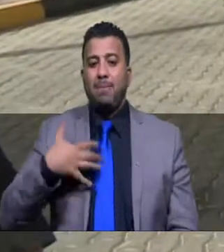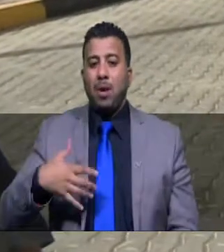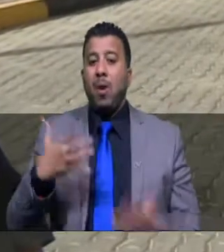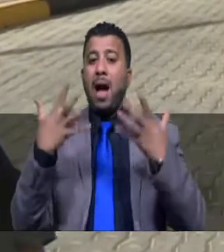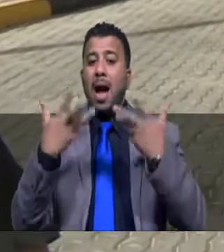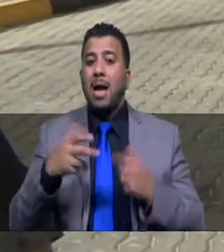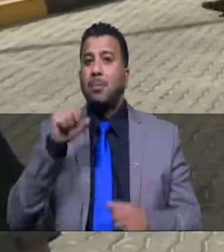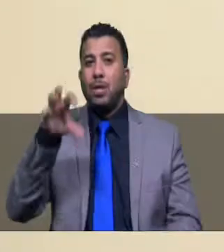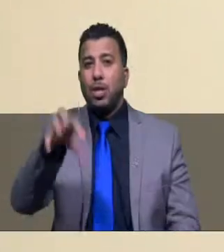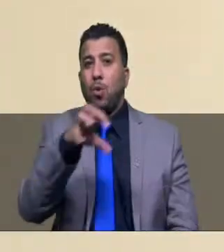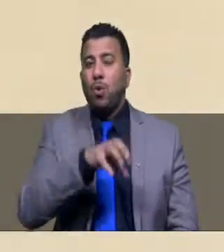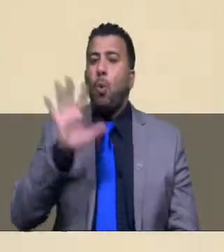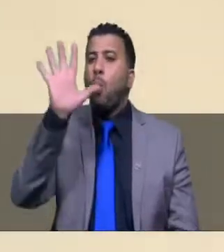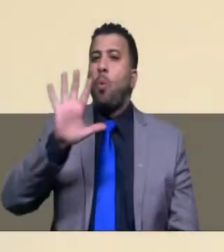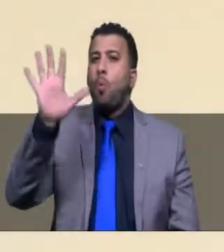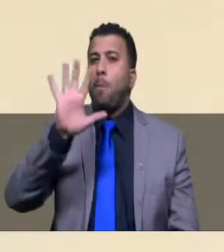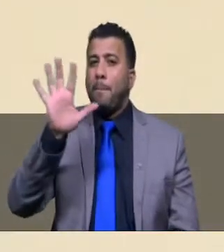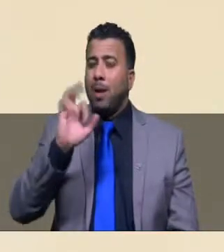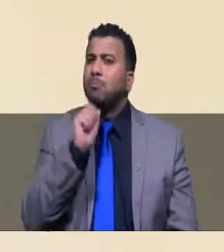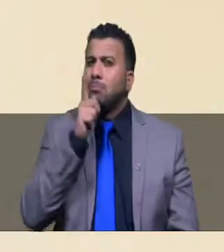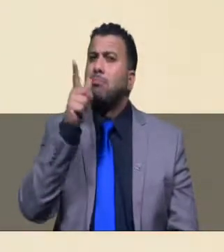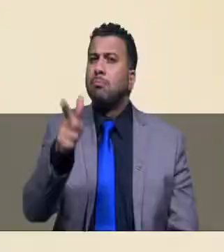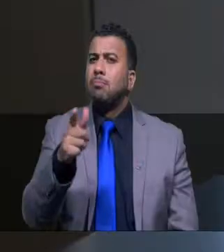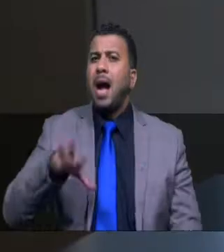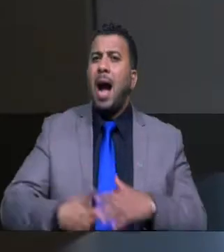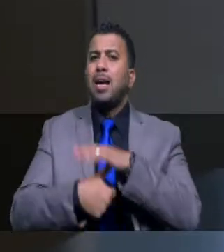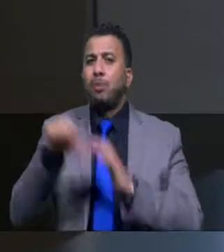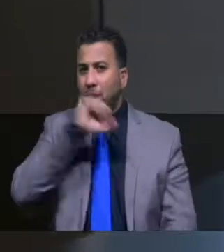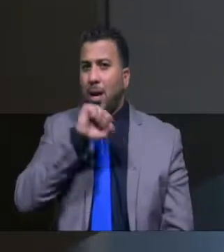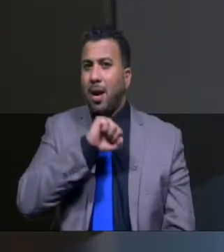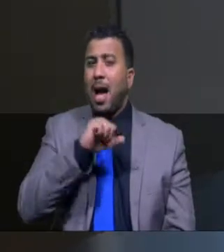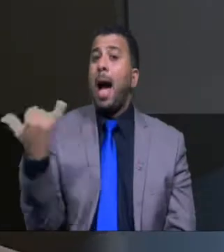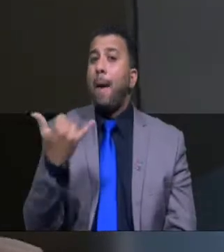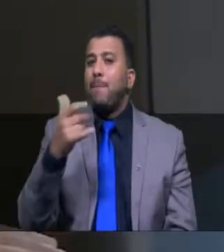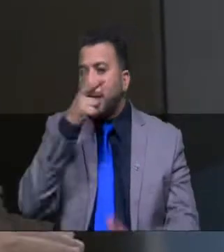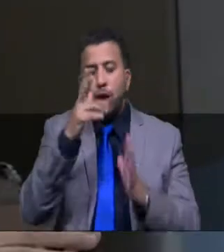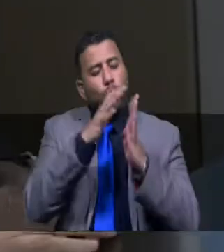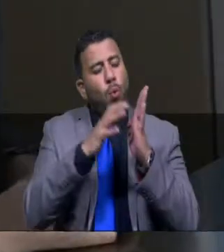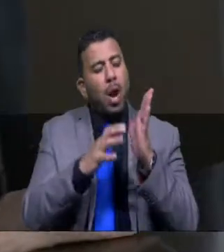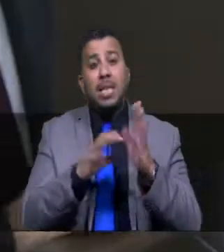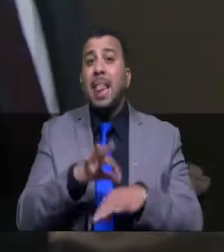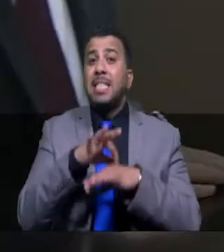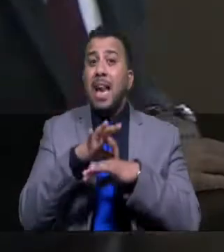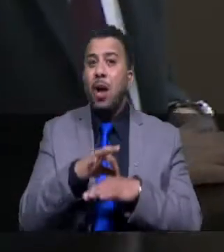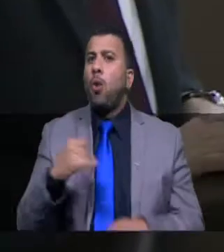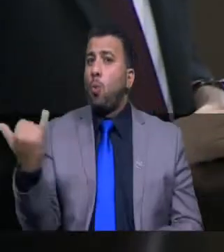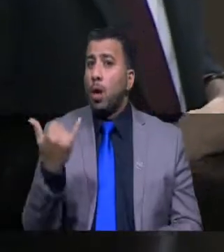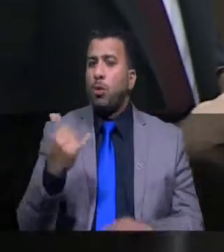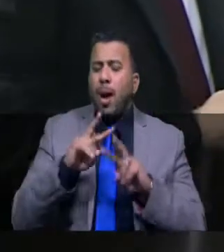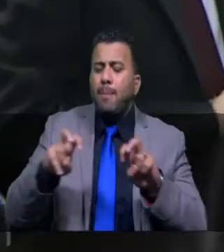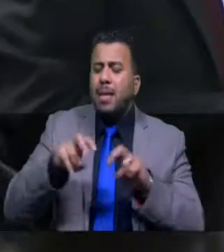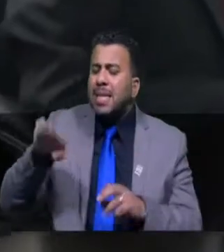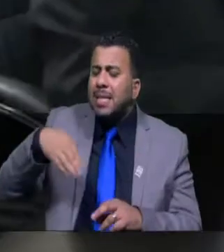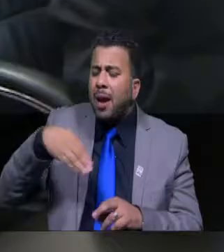وعدد من الدول الأوروبية. وأشار صاحب السمو حاكم الشارقة إلى أهمية التراث الإنساني